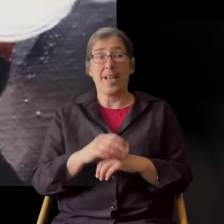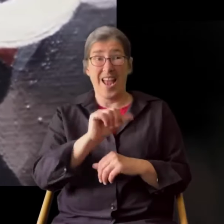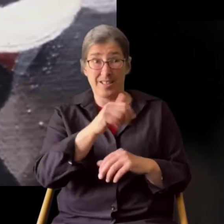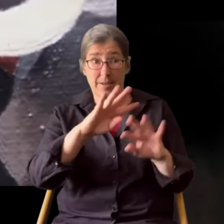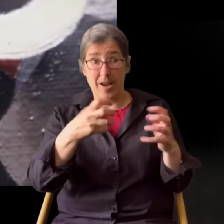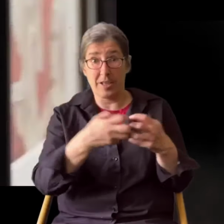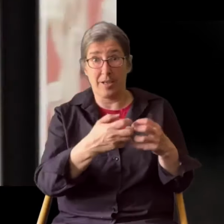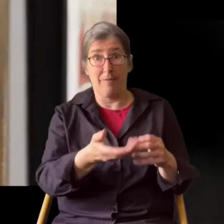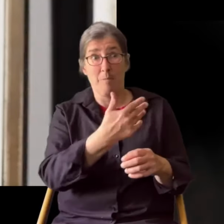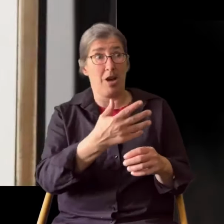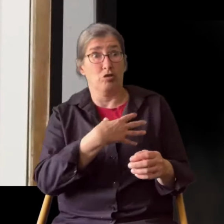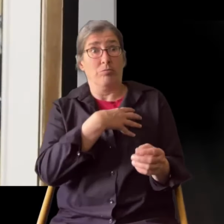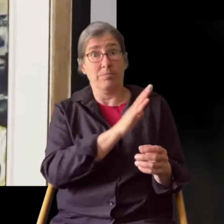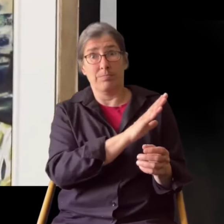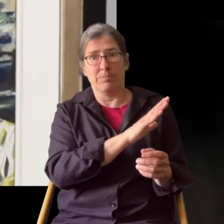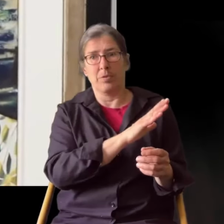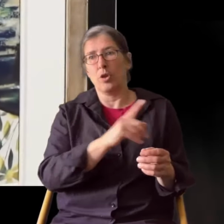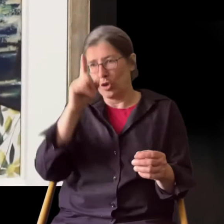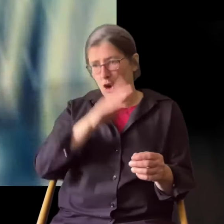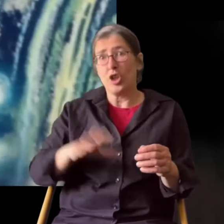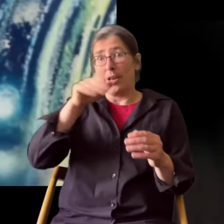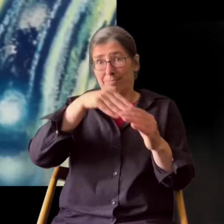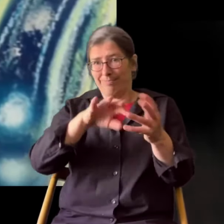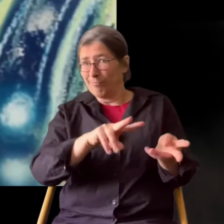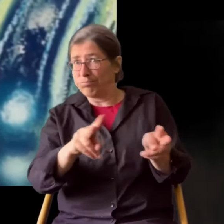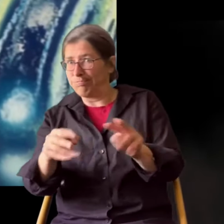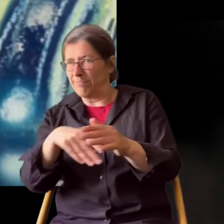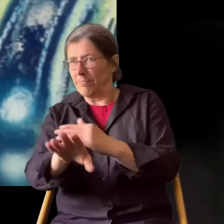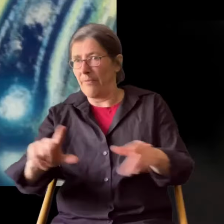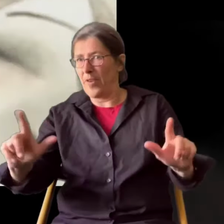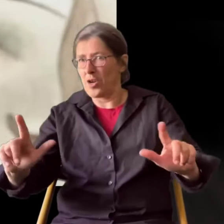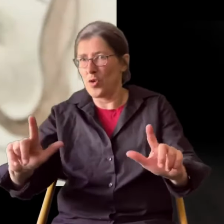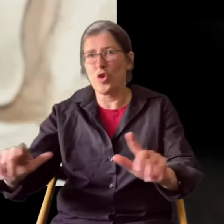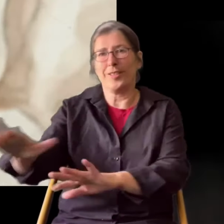Nach den Schrecken des Ersten Weltkriegs flüchtet sich Deutschland ins Vergnügen.